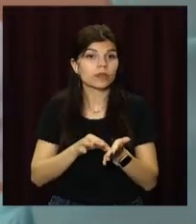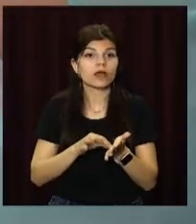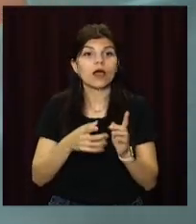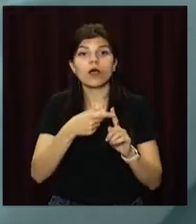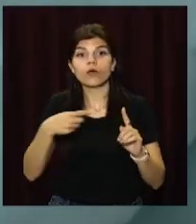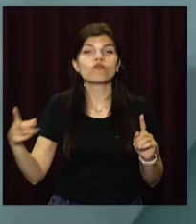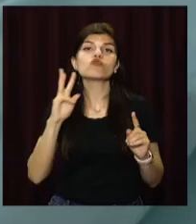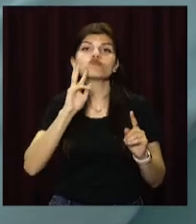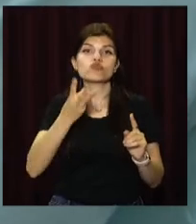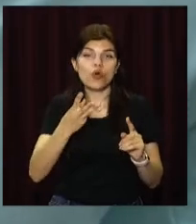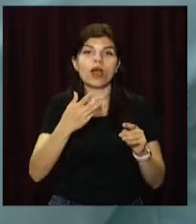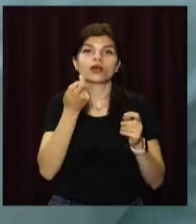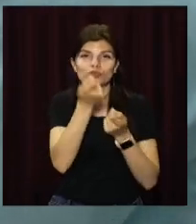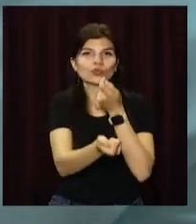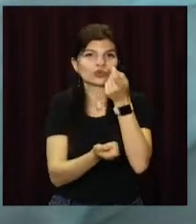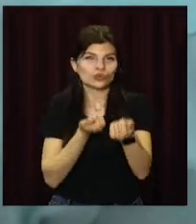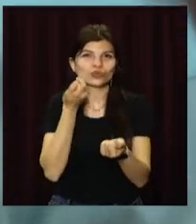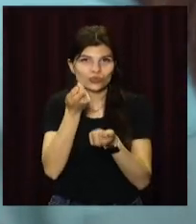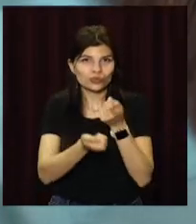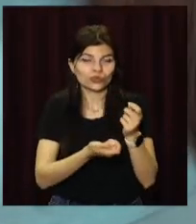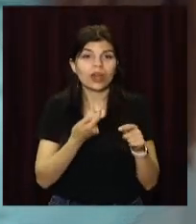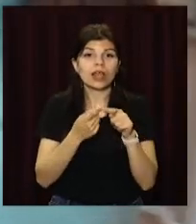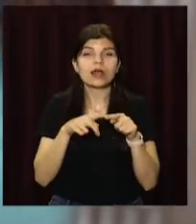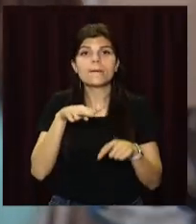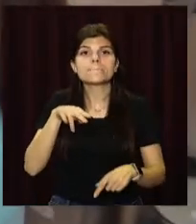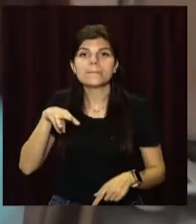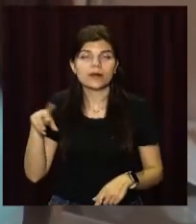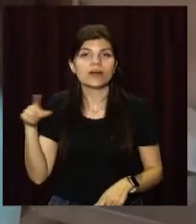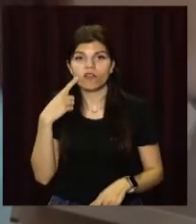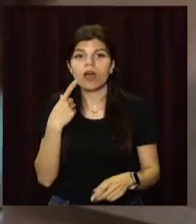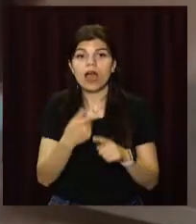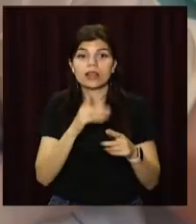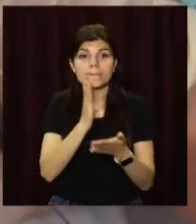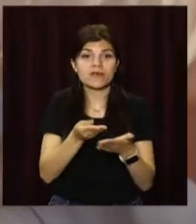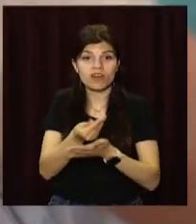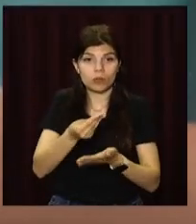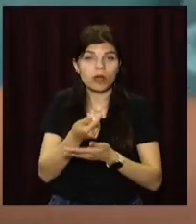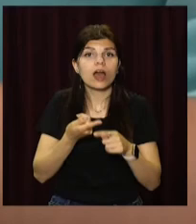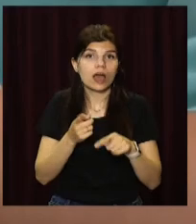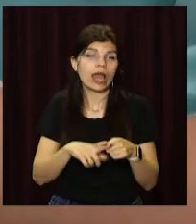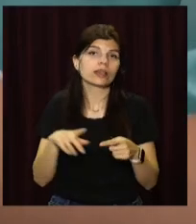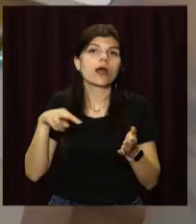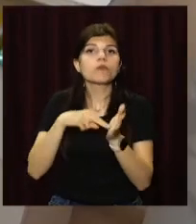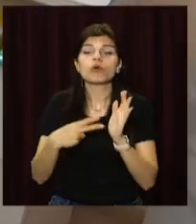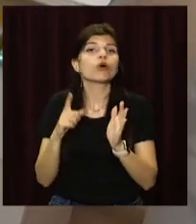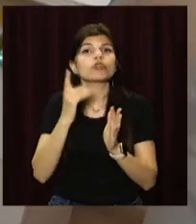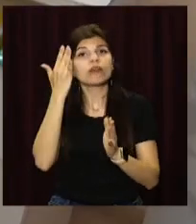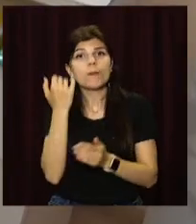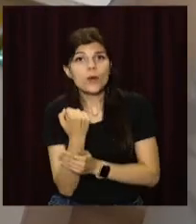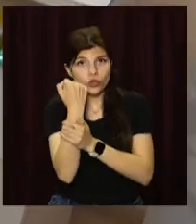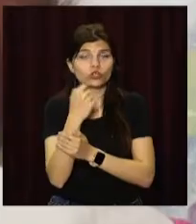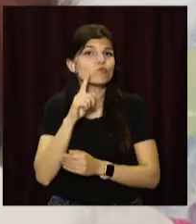протягом 3 років рівними частинами. Прем'єр наголосив, прямі виплати – це лише частина стратегії підтримки молодих